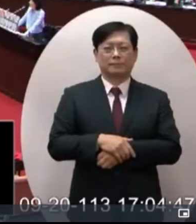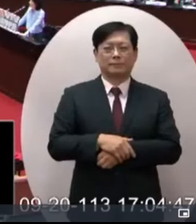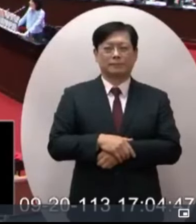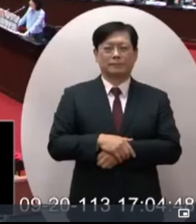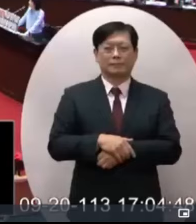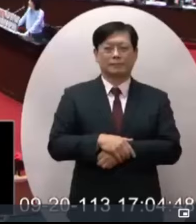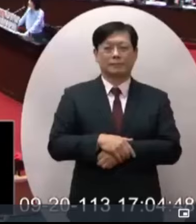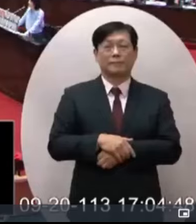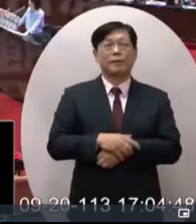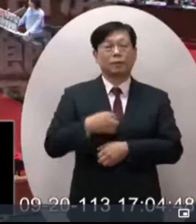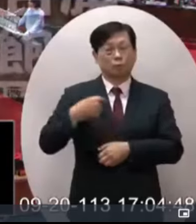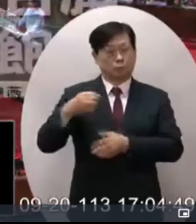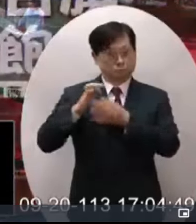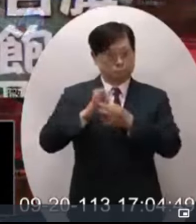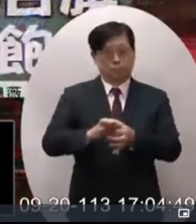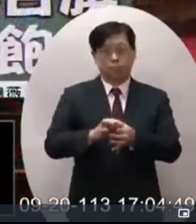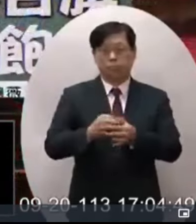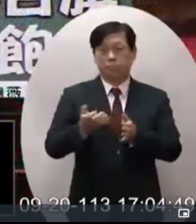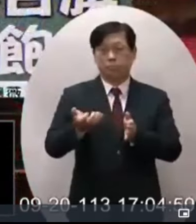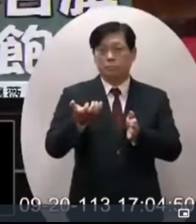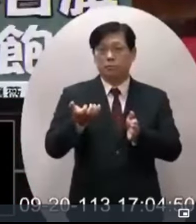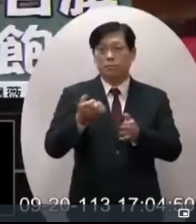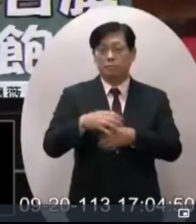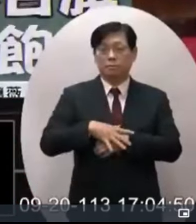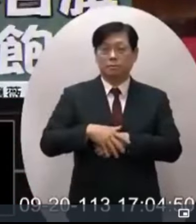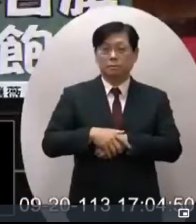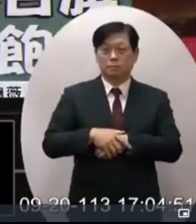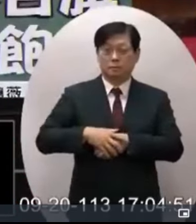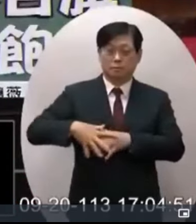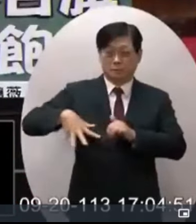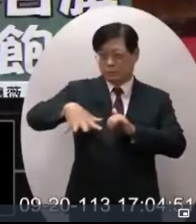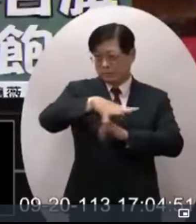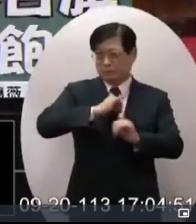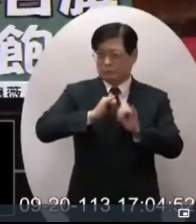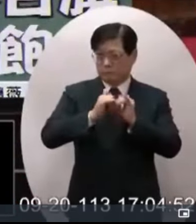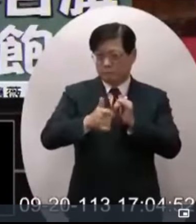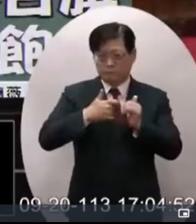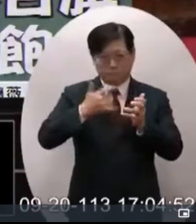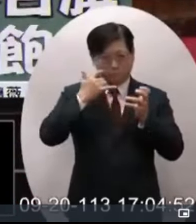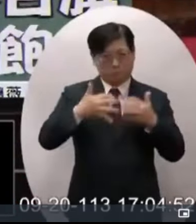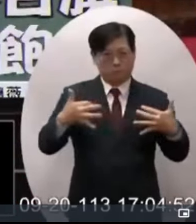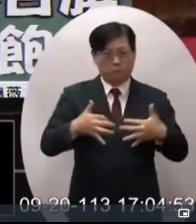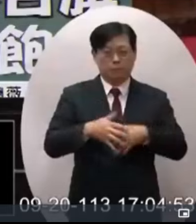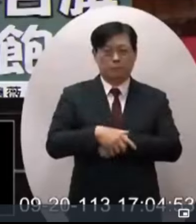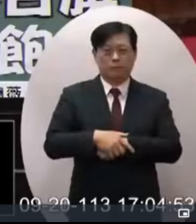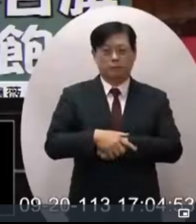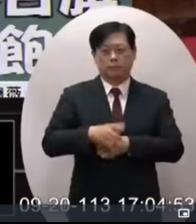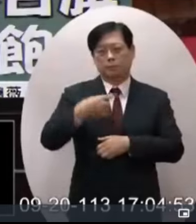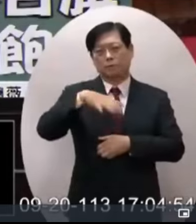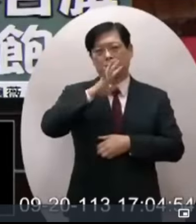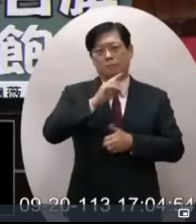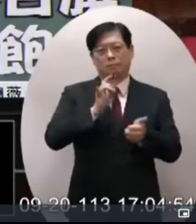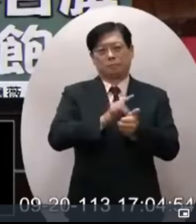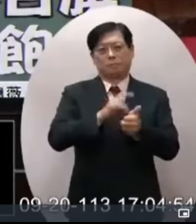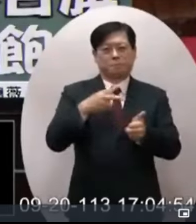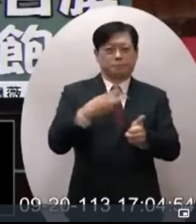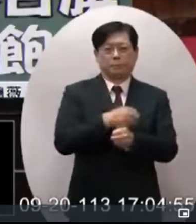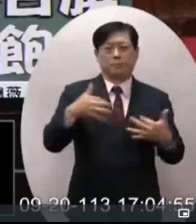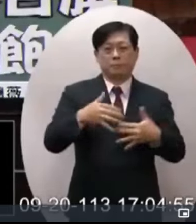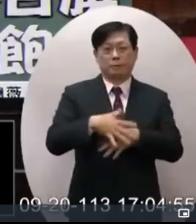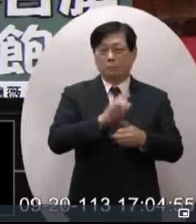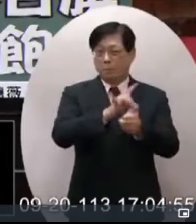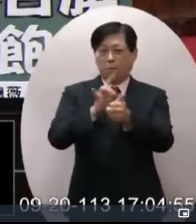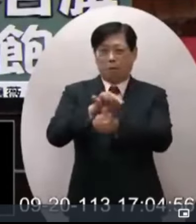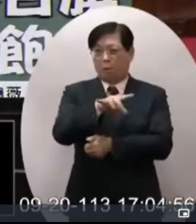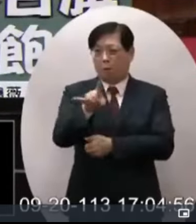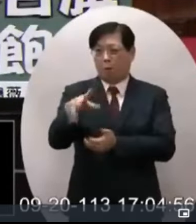委员好。 好，我继续延续全民关心的话题，好，就是打诈，诈骗已经无所